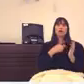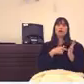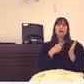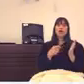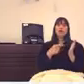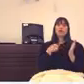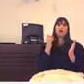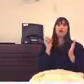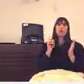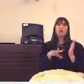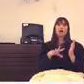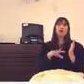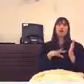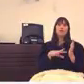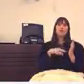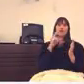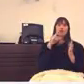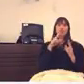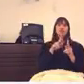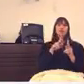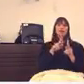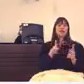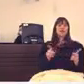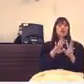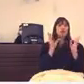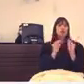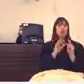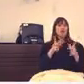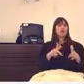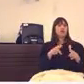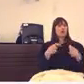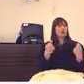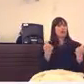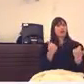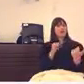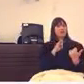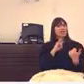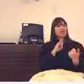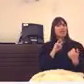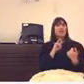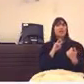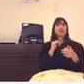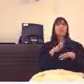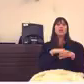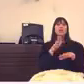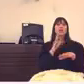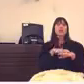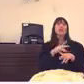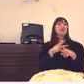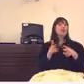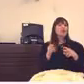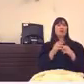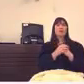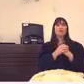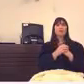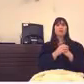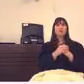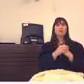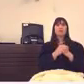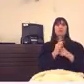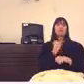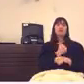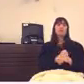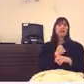כשאני באתי, ניסיתי לפתור את הכל בצורה מתורבתת, בצורה עניינית, בצורה מקצועית נטו.